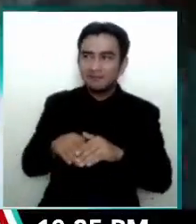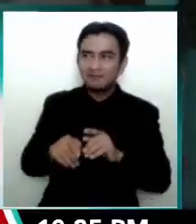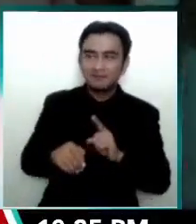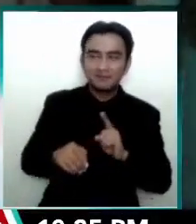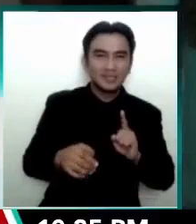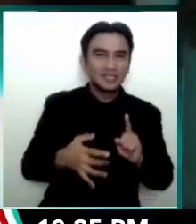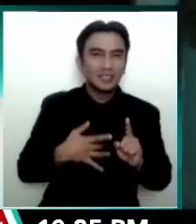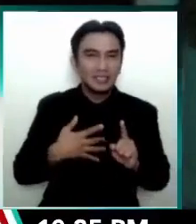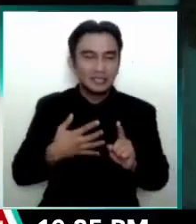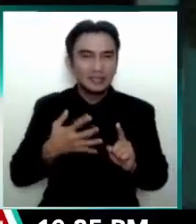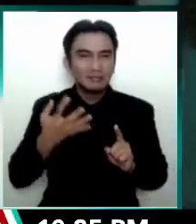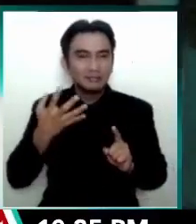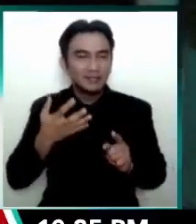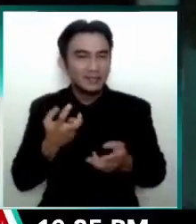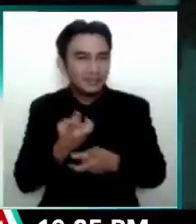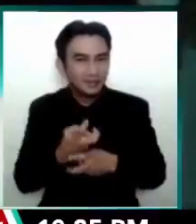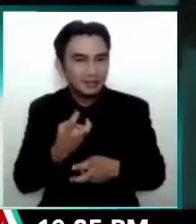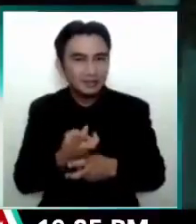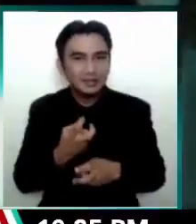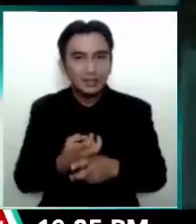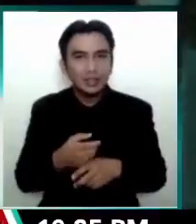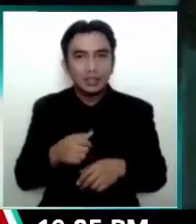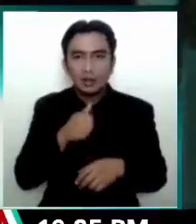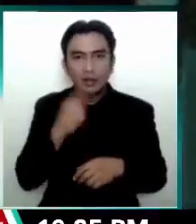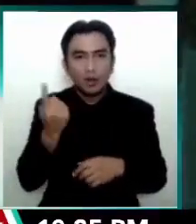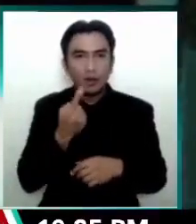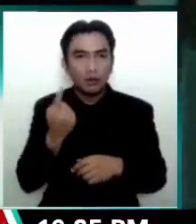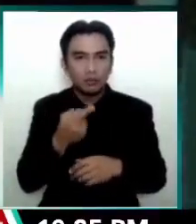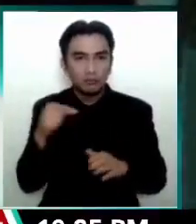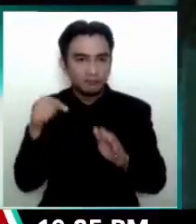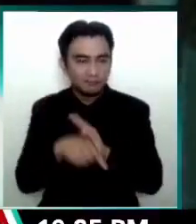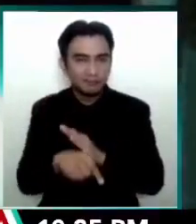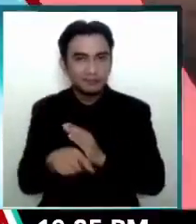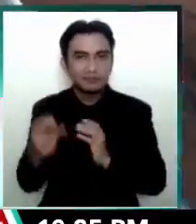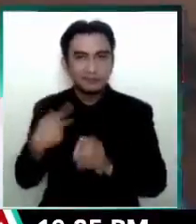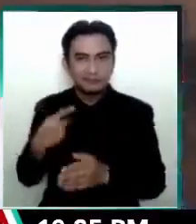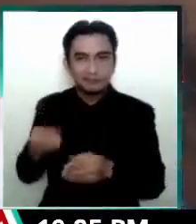homicide lang ang kasong isinampa laban sa 6 na pulis.